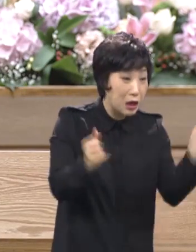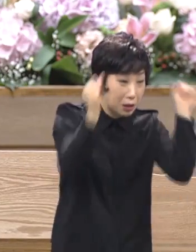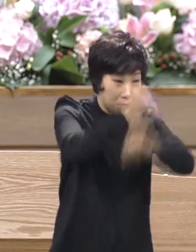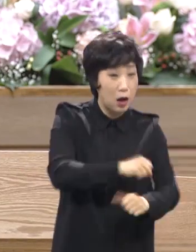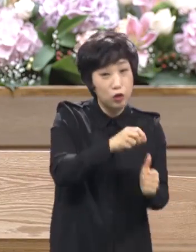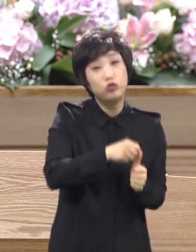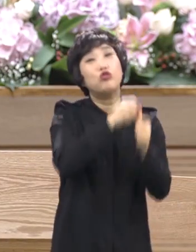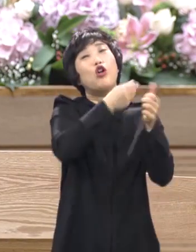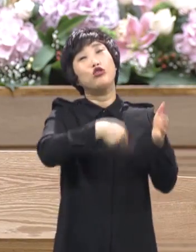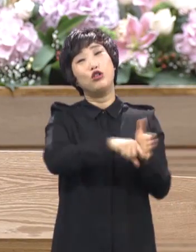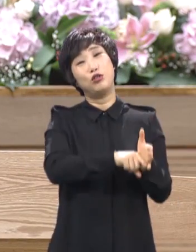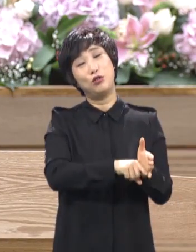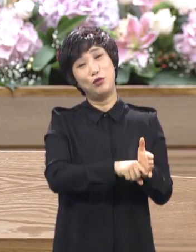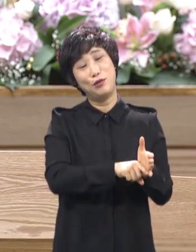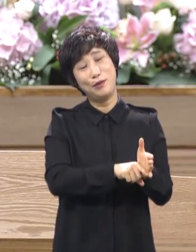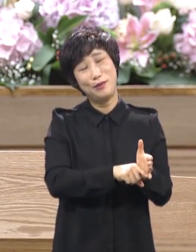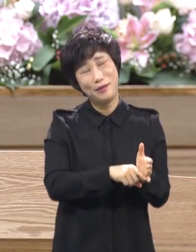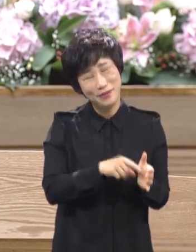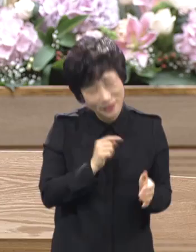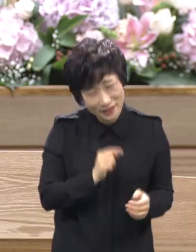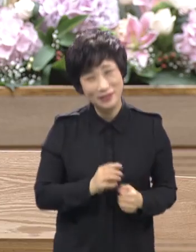건져보자.